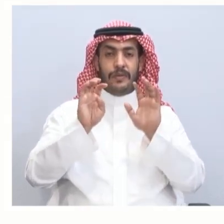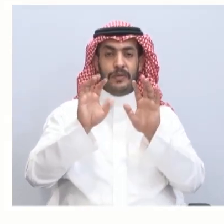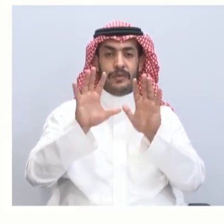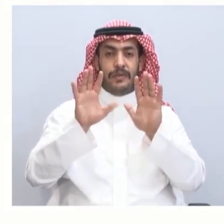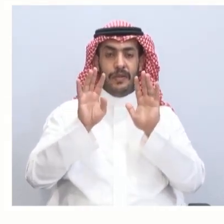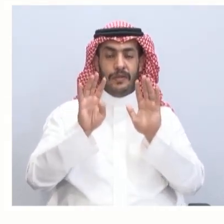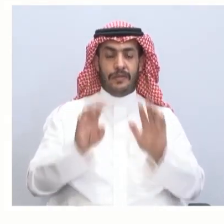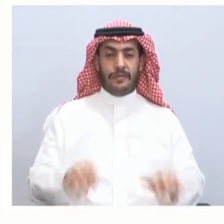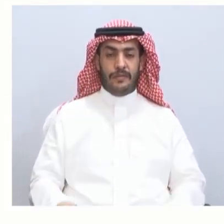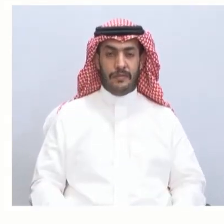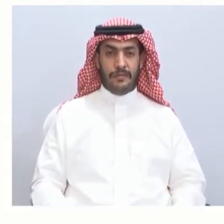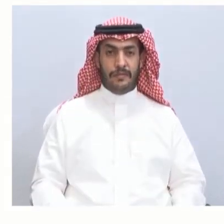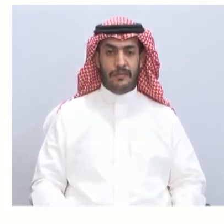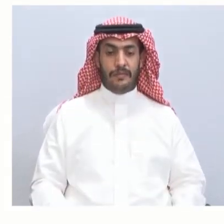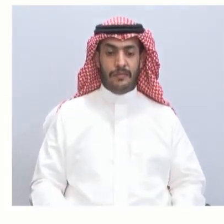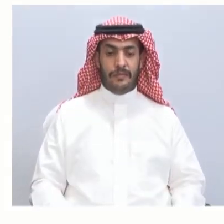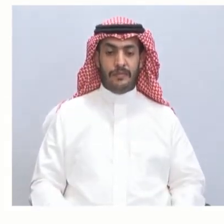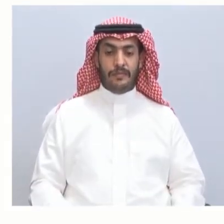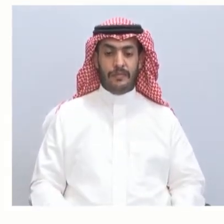1319 اذا